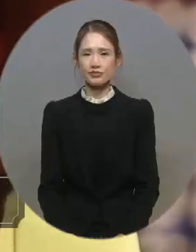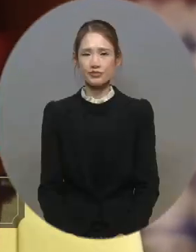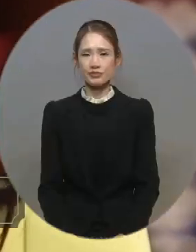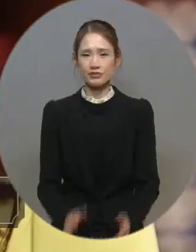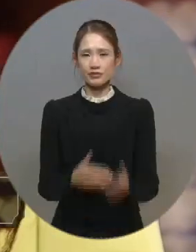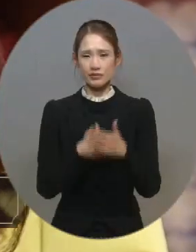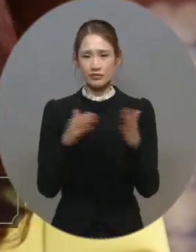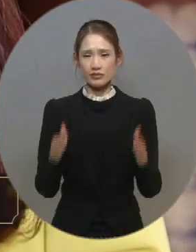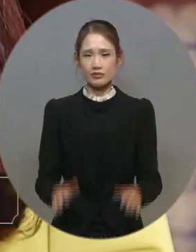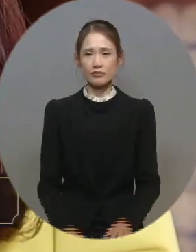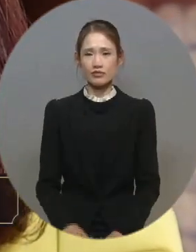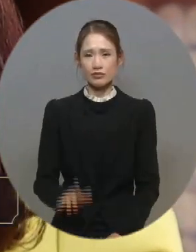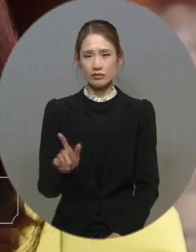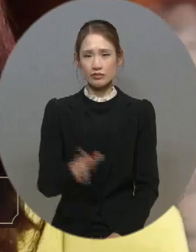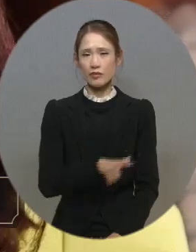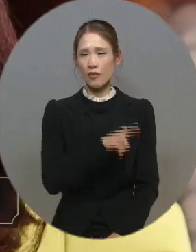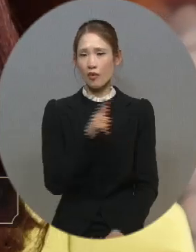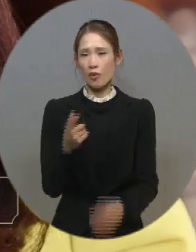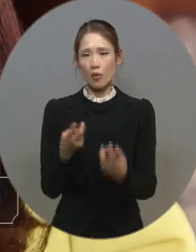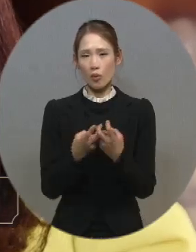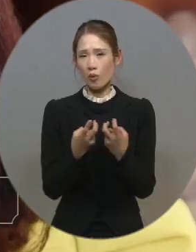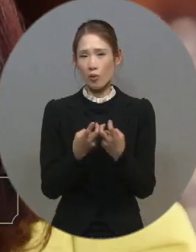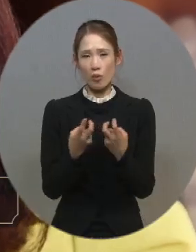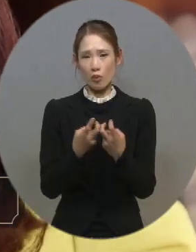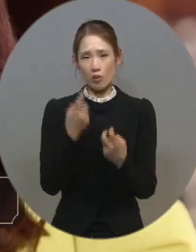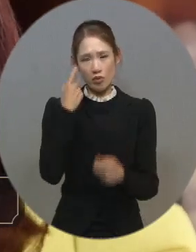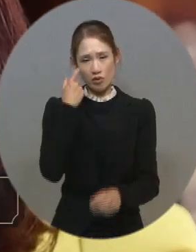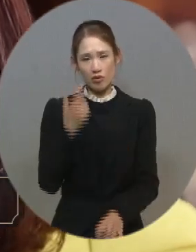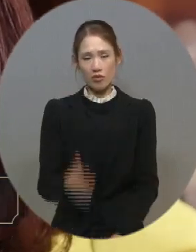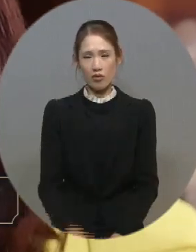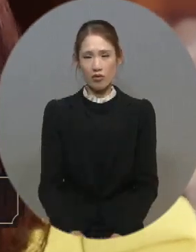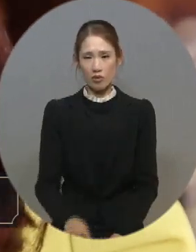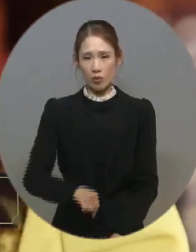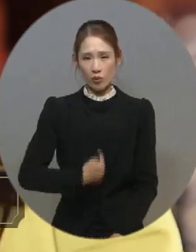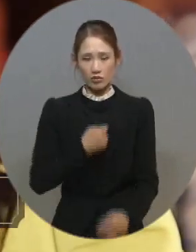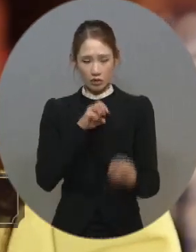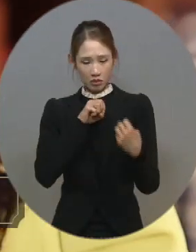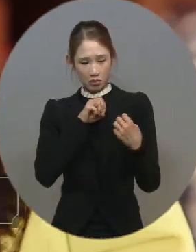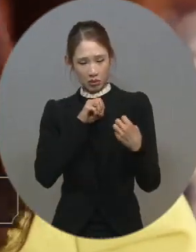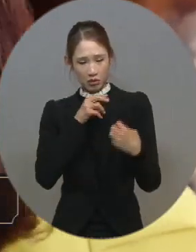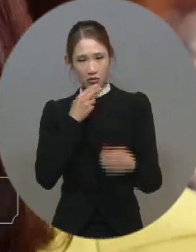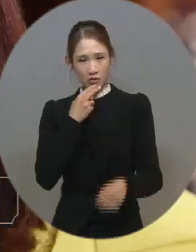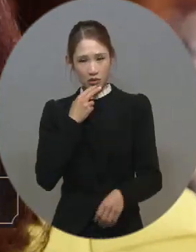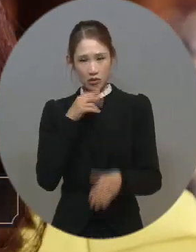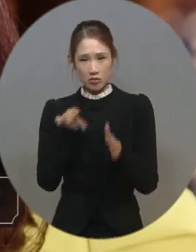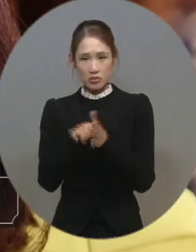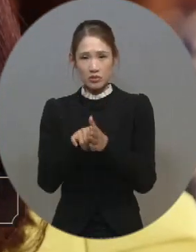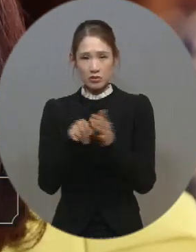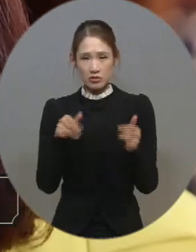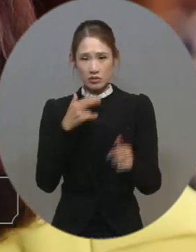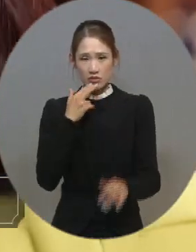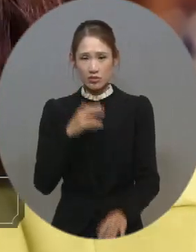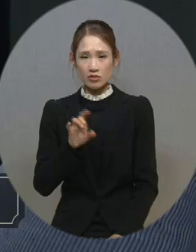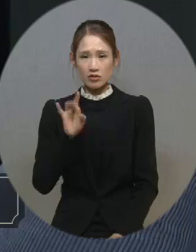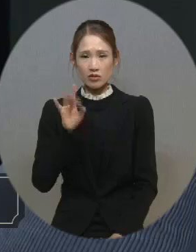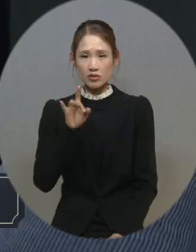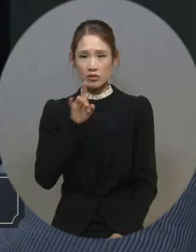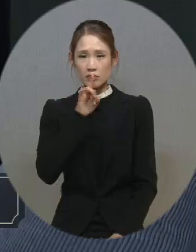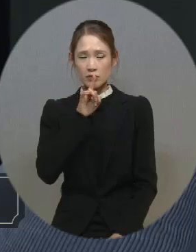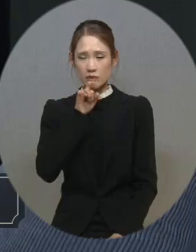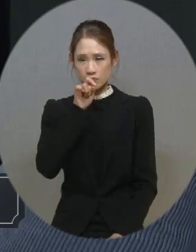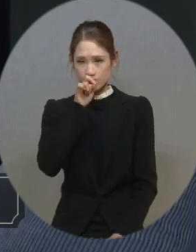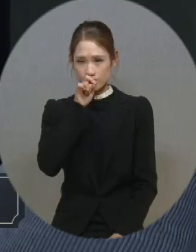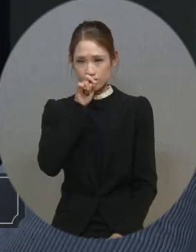방은 그렇고 하루를 어떻게 보내는 거예요? 거기서 들어갔으니 혼자 말할 사람도 없는 거고 믿을 사람도 없고 원래 이제 말을 또 못하게